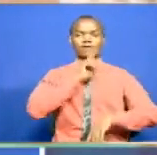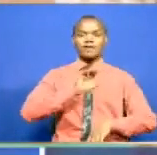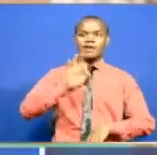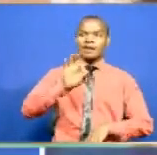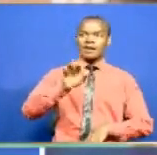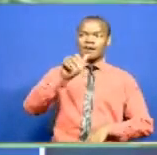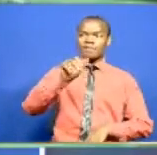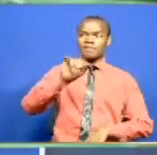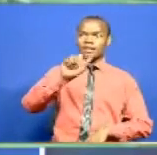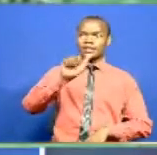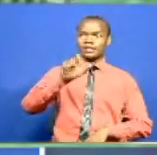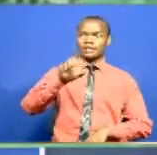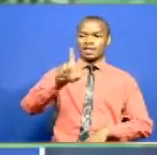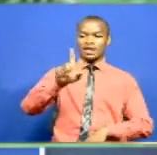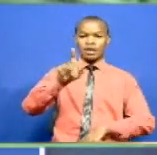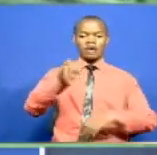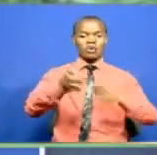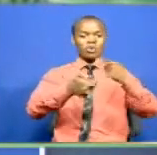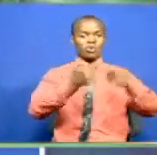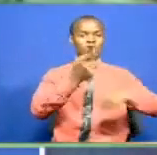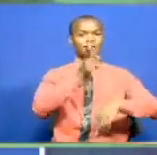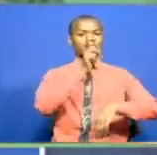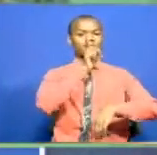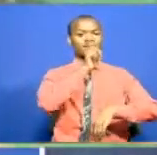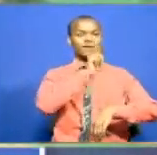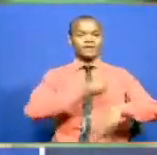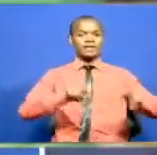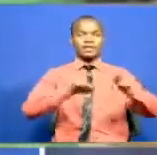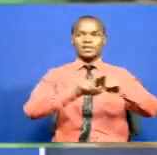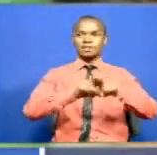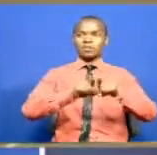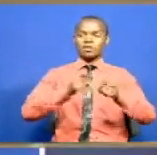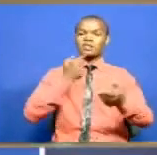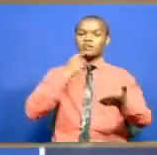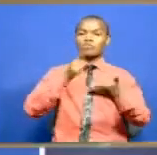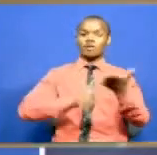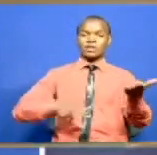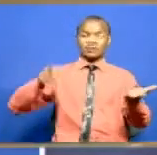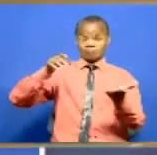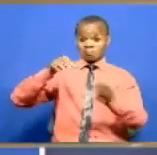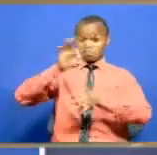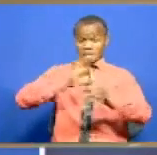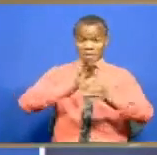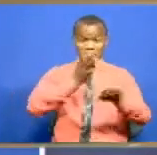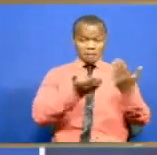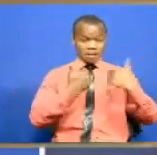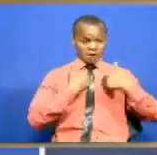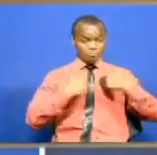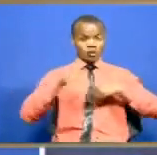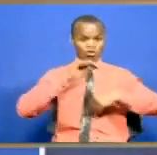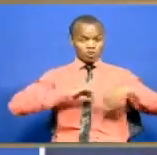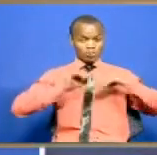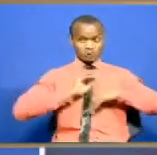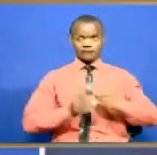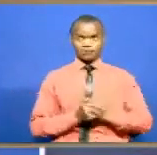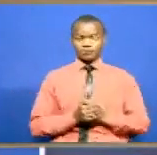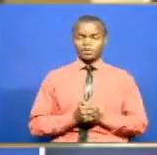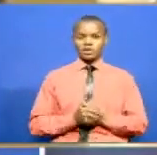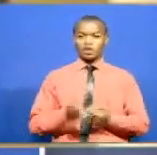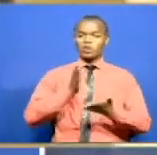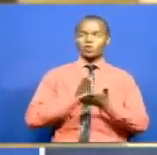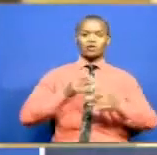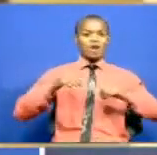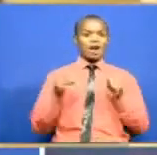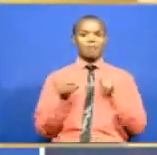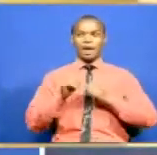Bader mshindi wa uchaguzi mdogo uliokumbwa na madai ya uungaji wa wapiga kura na hujuma. Bader hangeweza kuficha furaha yake baada ya